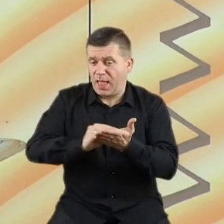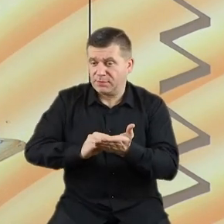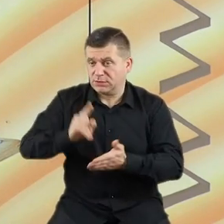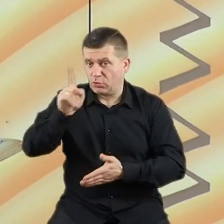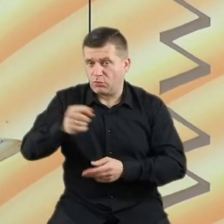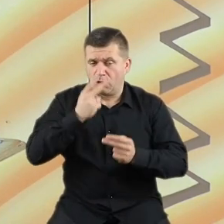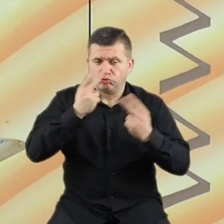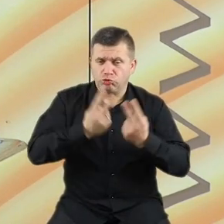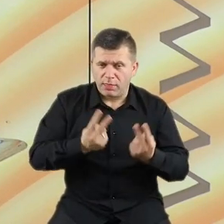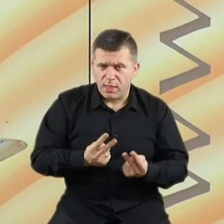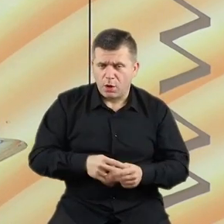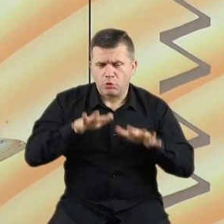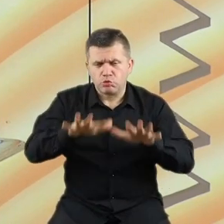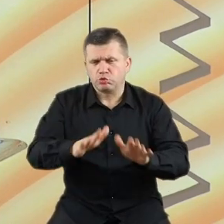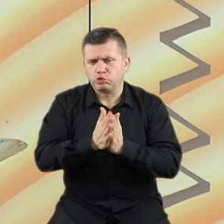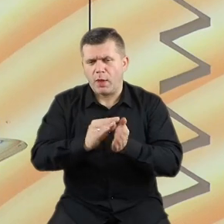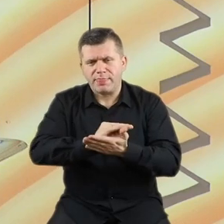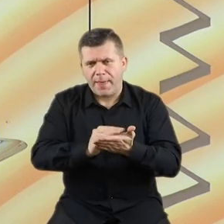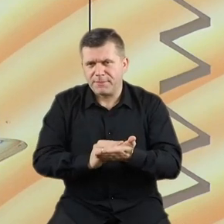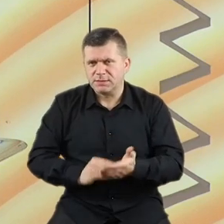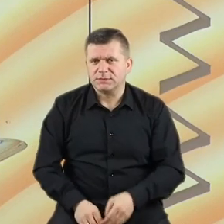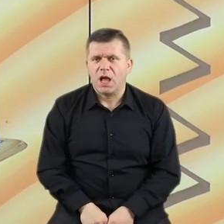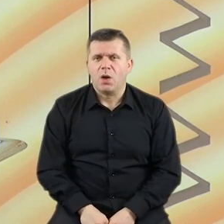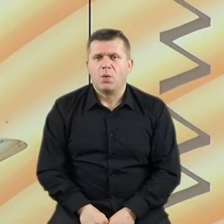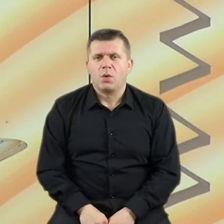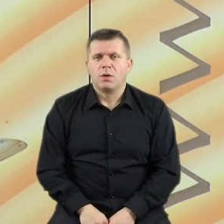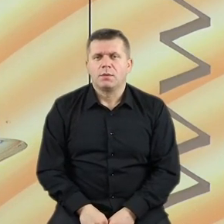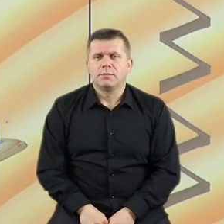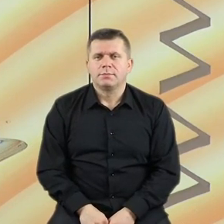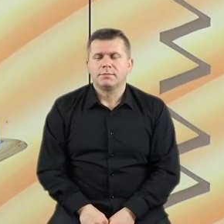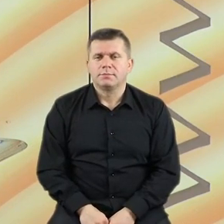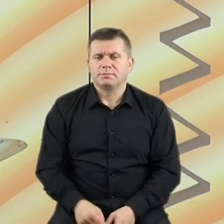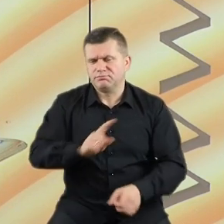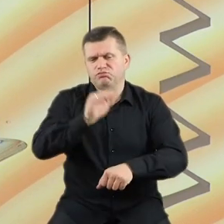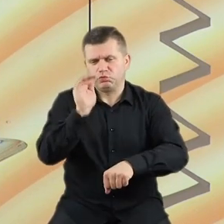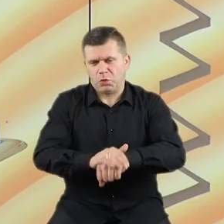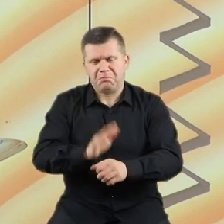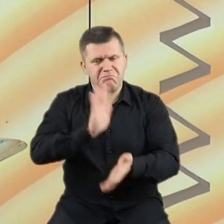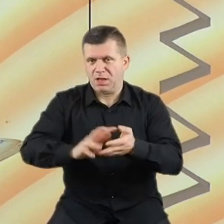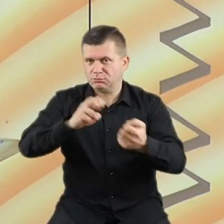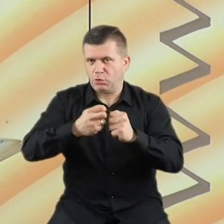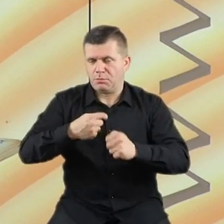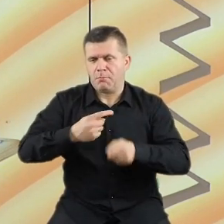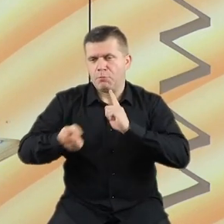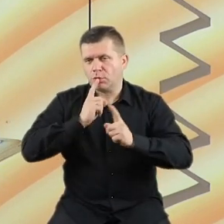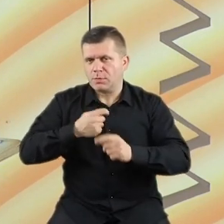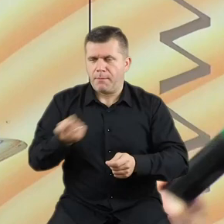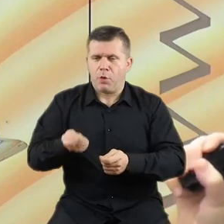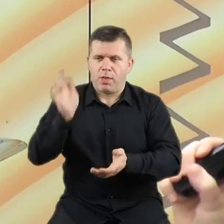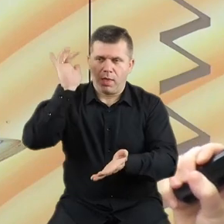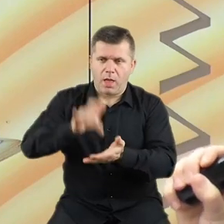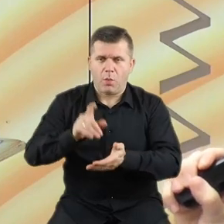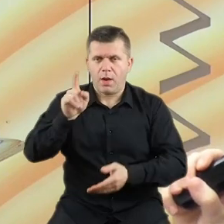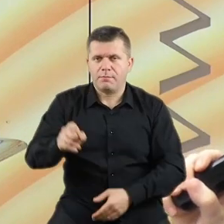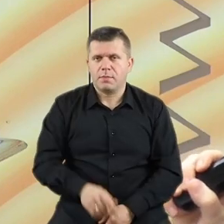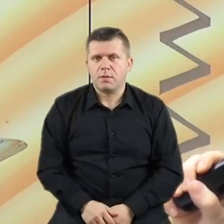jest dziennikarz, on dużo książek napisał, więc zgodził się bez problemu ze mną porozmawiać. I pojechałam do niego i